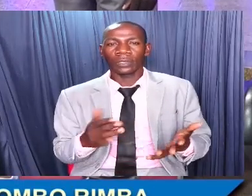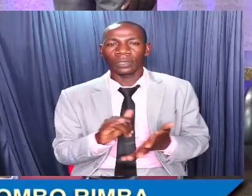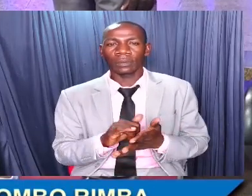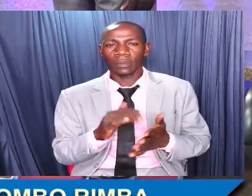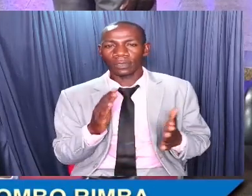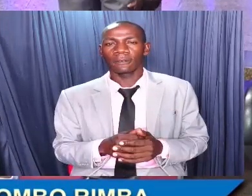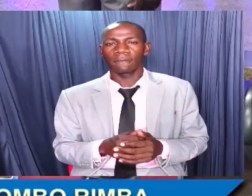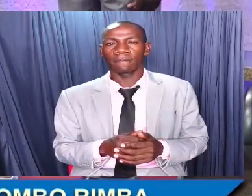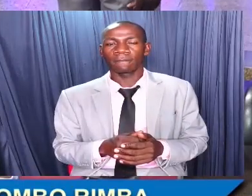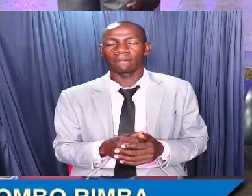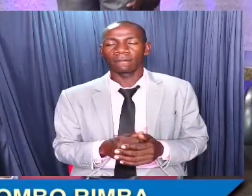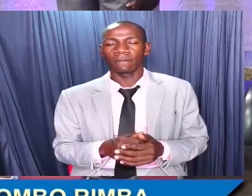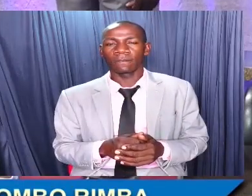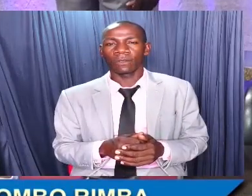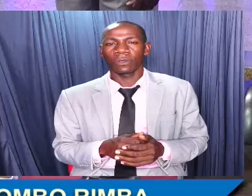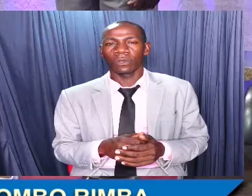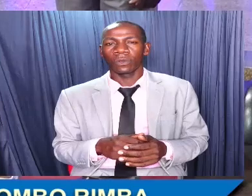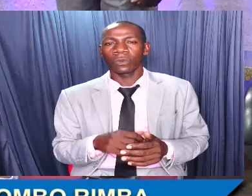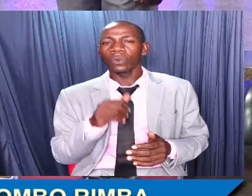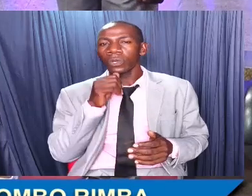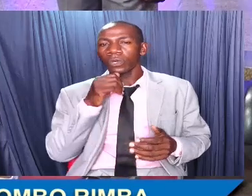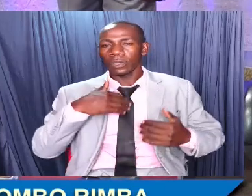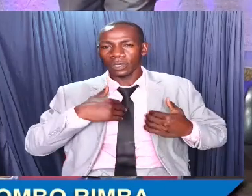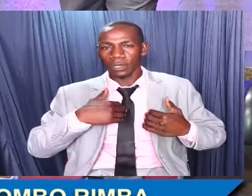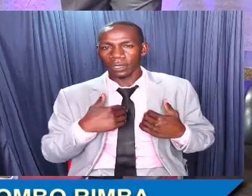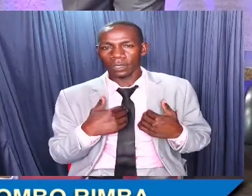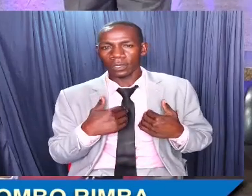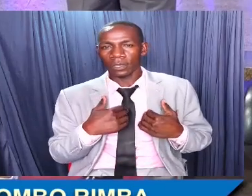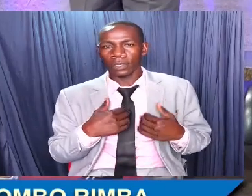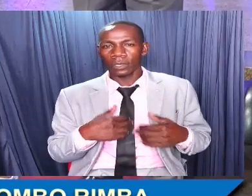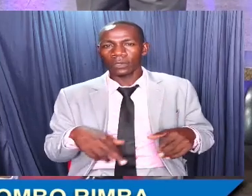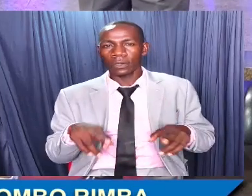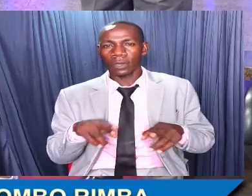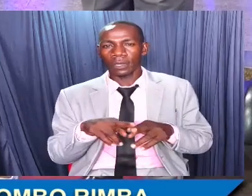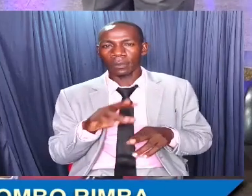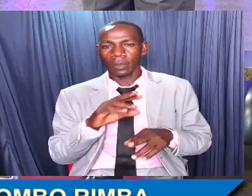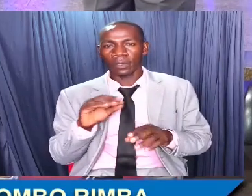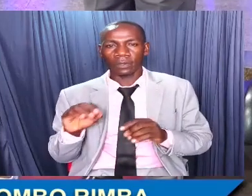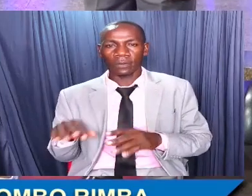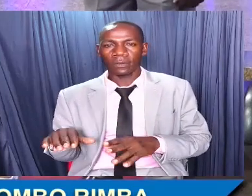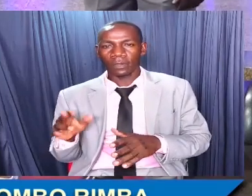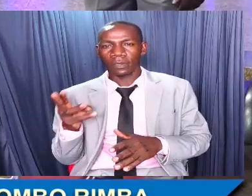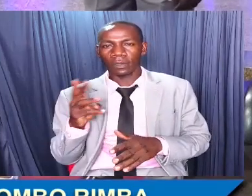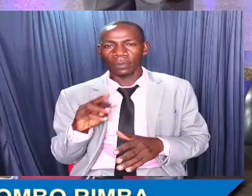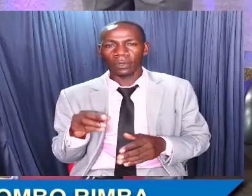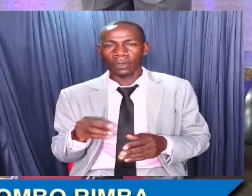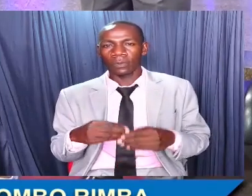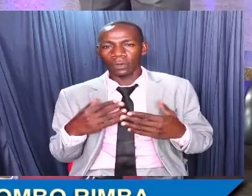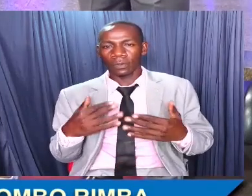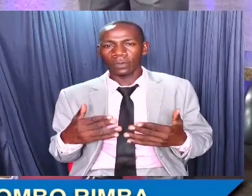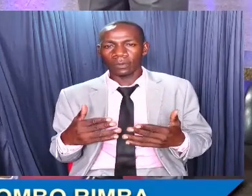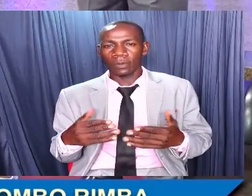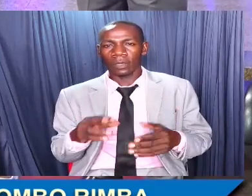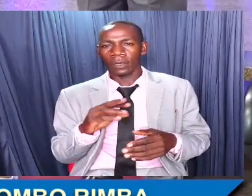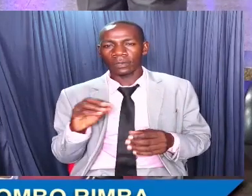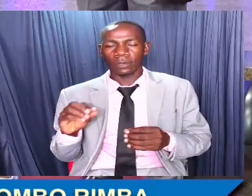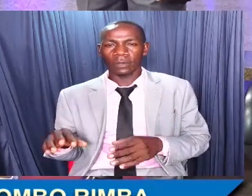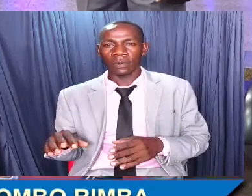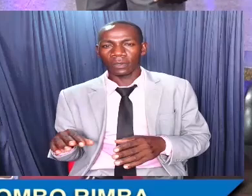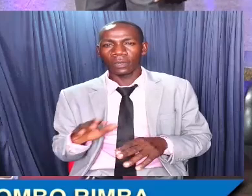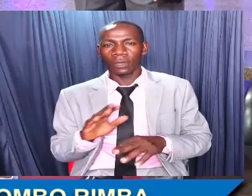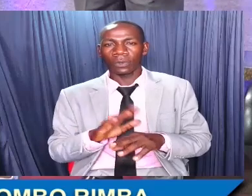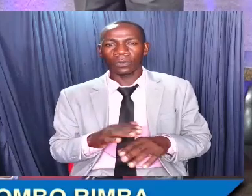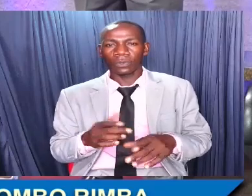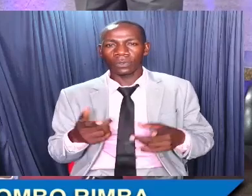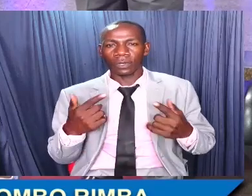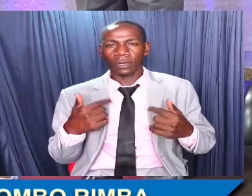Where is such a person? Ambaye hata choka. Who will never be tired. Dhambi na kuacha. To repent sin and forsake. Kutubulana na kuacha. Repenting sin and forsake. Mema ya